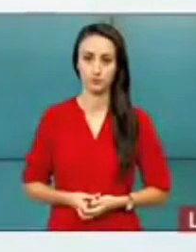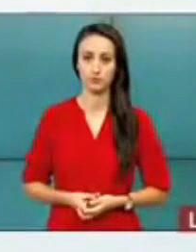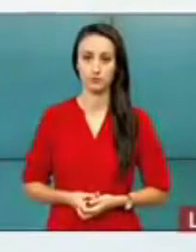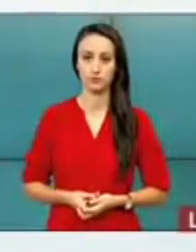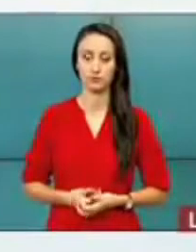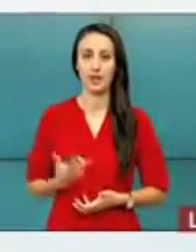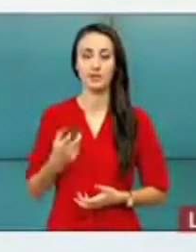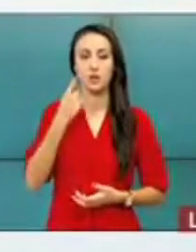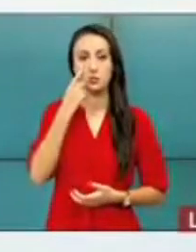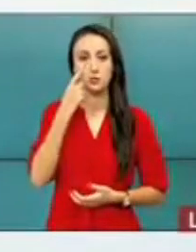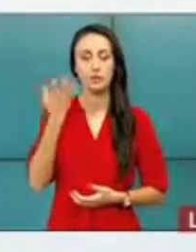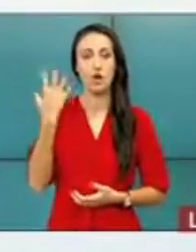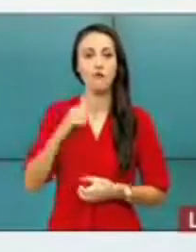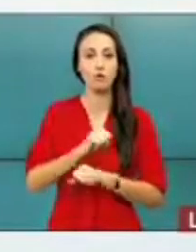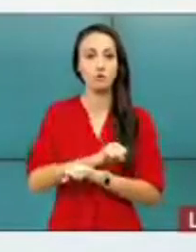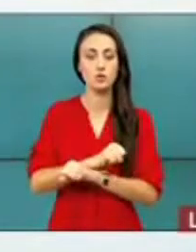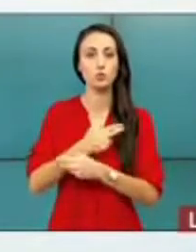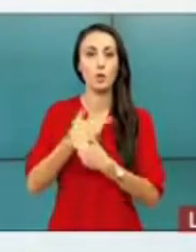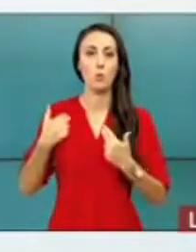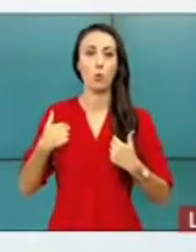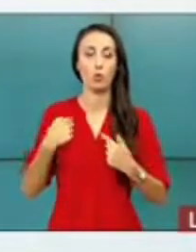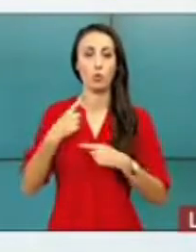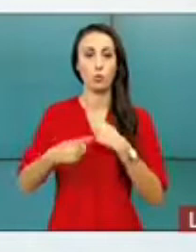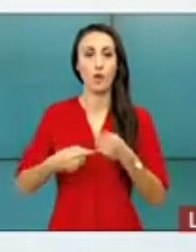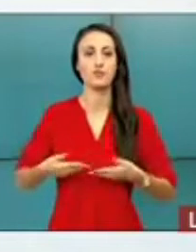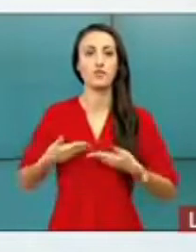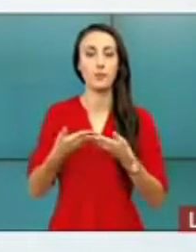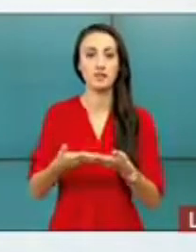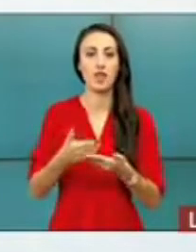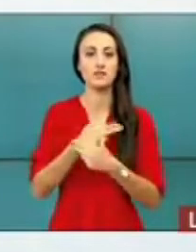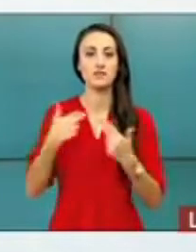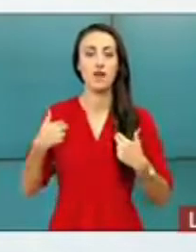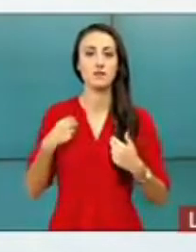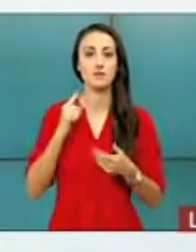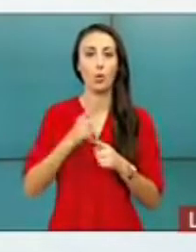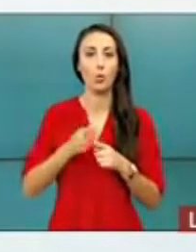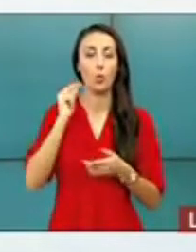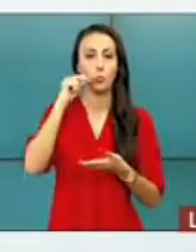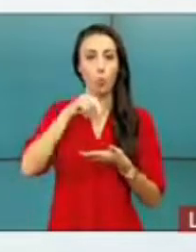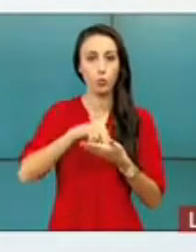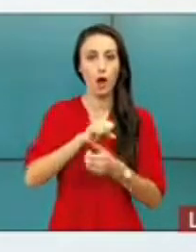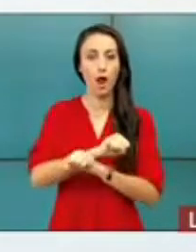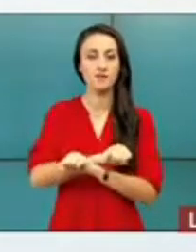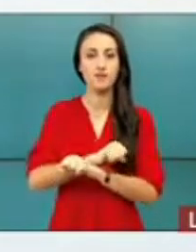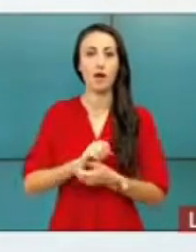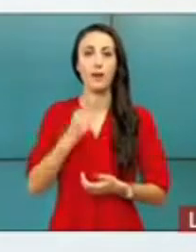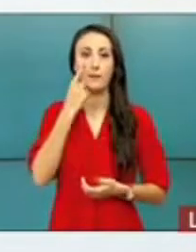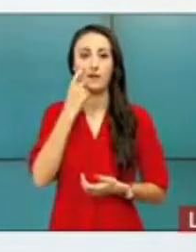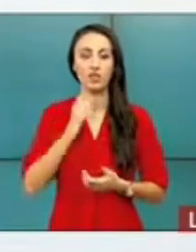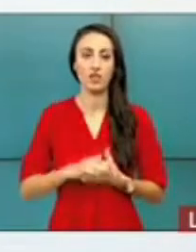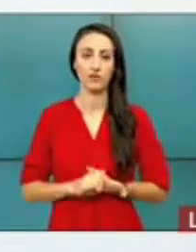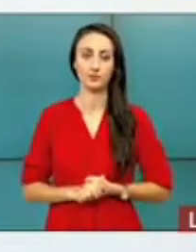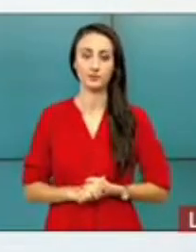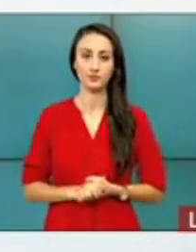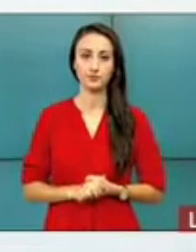de procurori. Ei urmează să fie prezentați instanței cu propunere de arestare preventivă. Colega mea, Gabriela Mihai, este în direct acum prin telefon cu